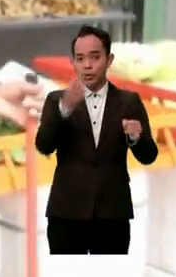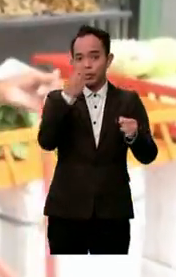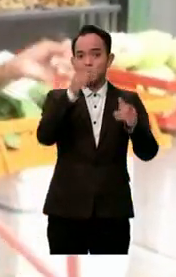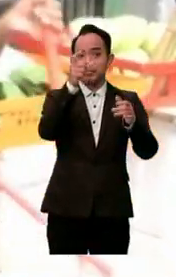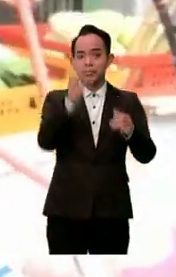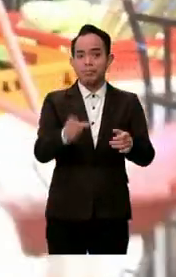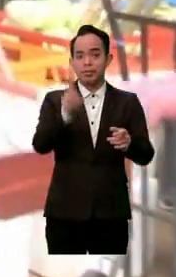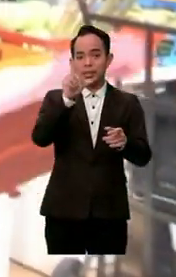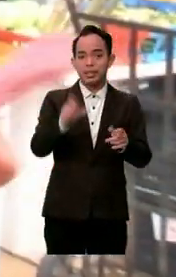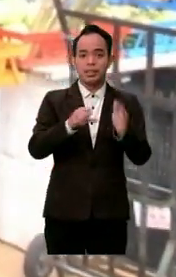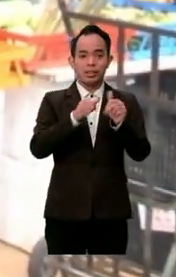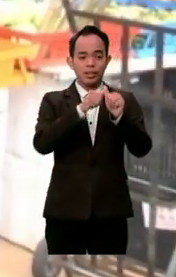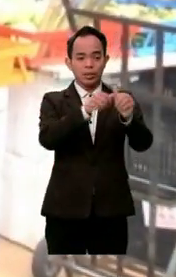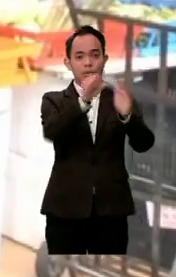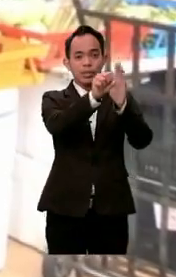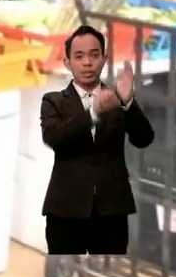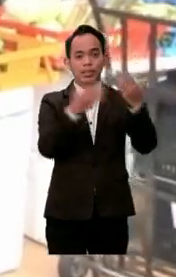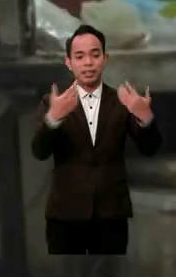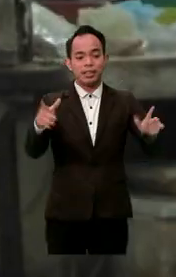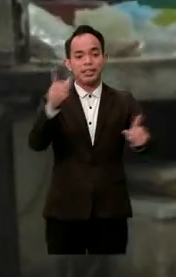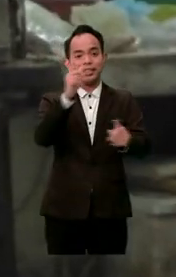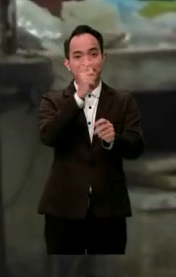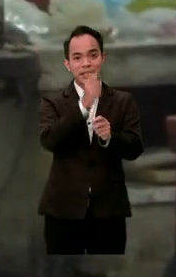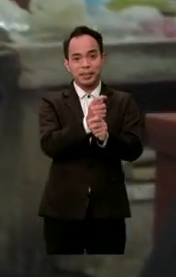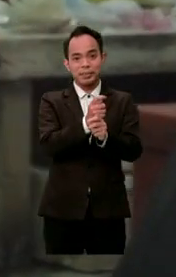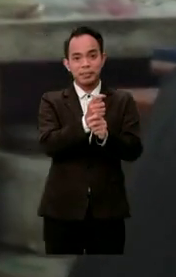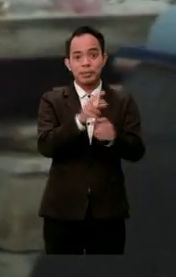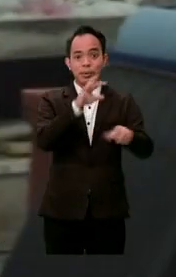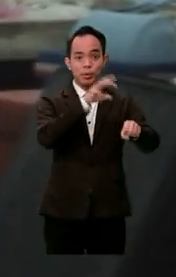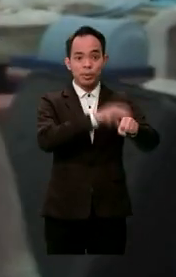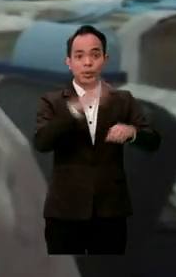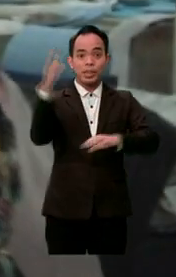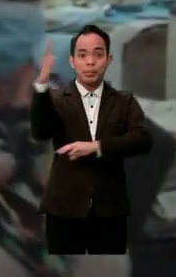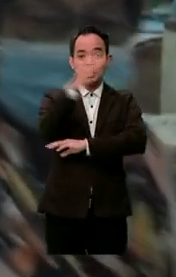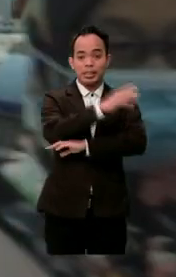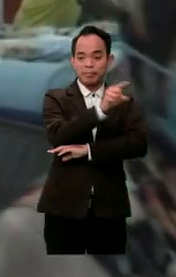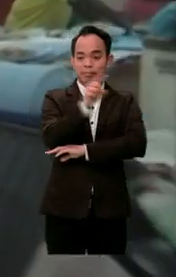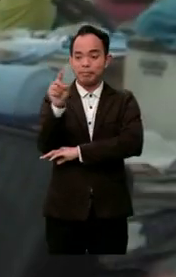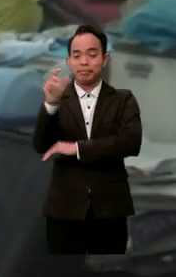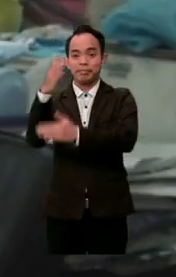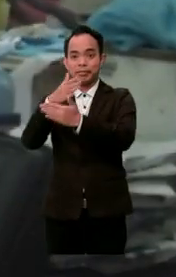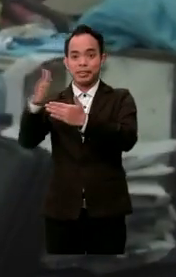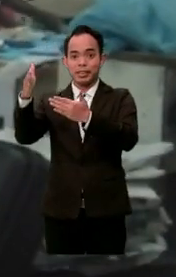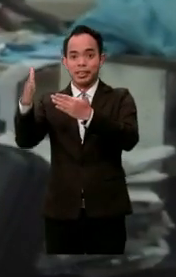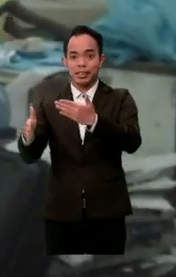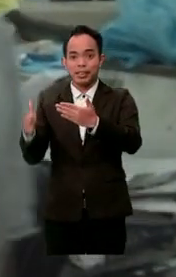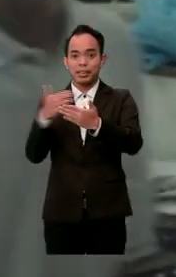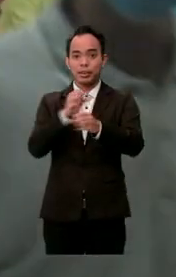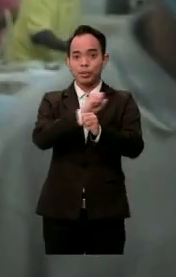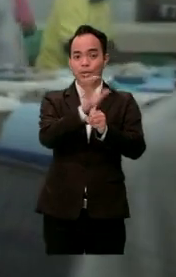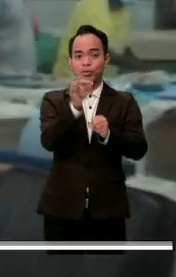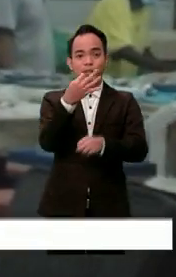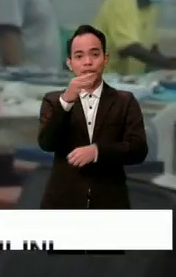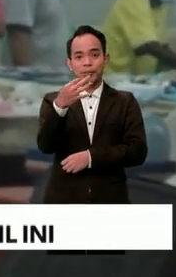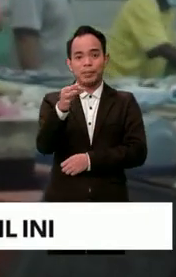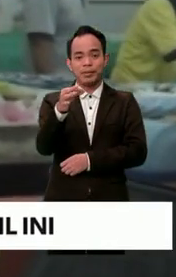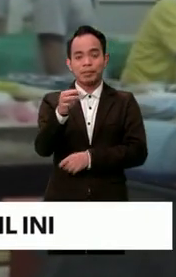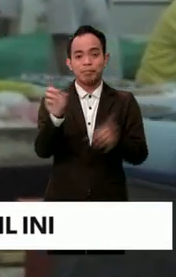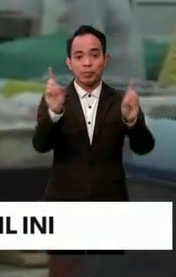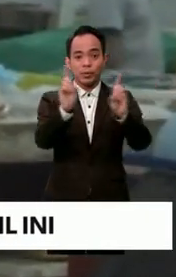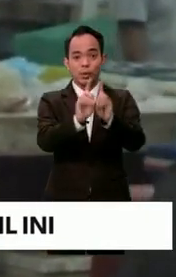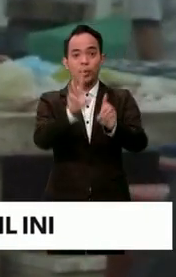penuh mematuhi beberapa protokol yang ditetapkan dalam tempo lima hari dari tali terakhir peledakan ke mereka is positive 11